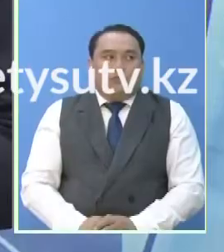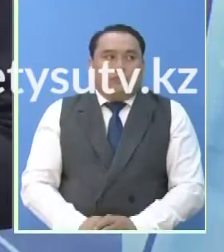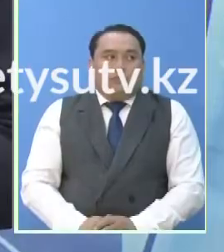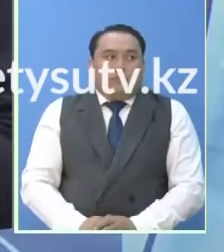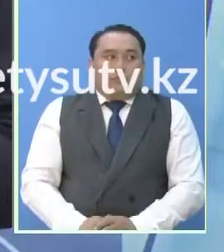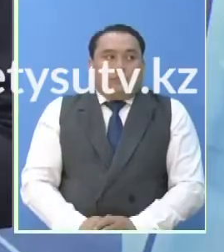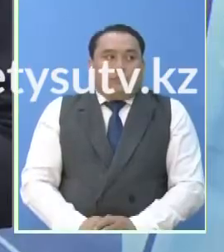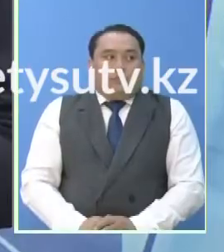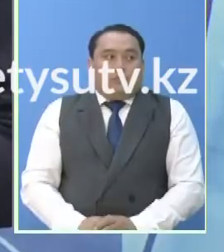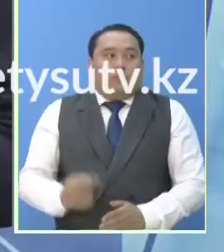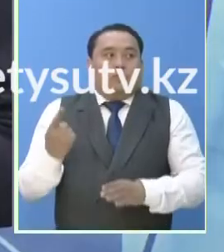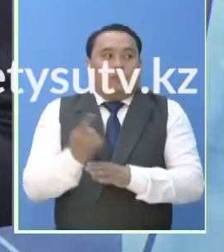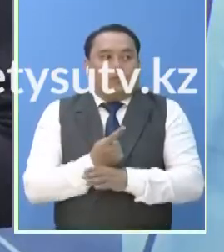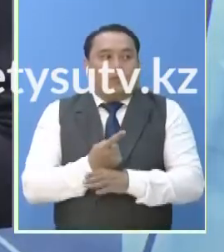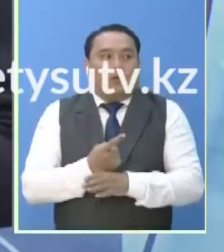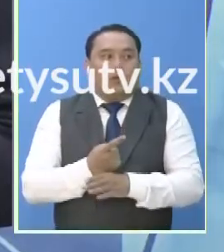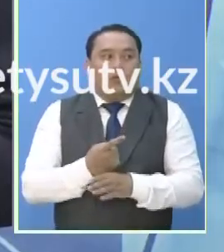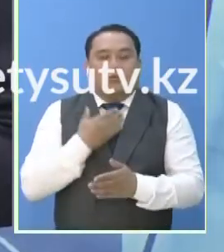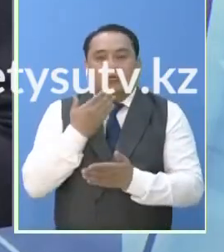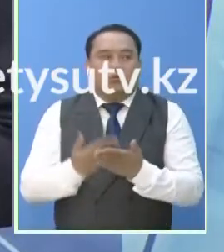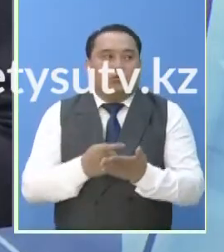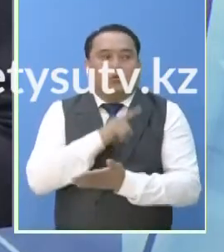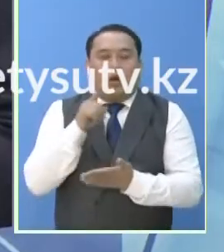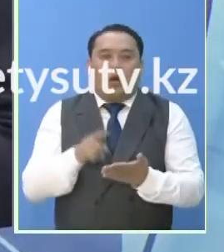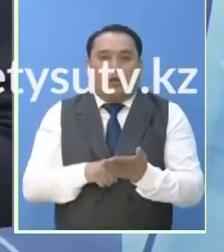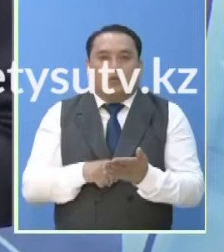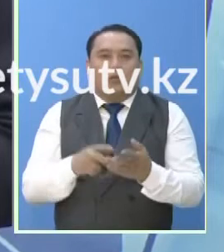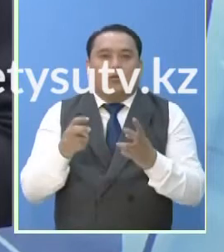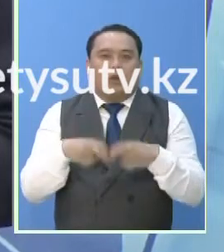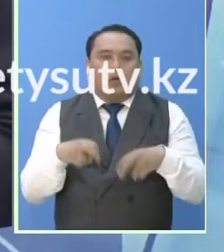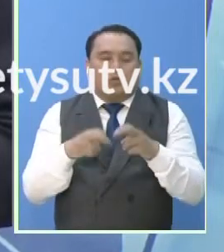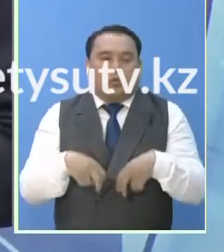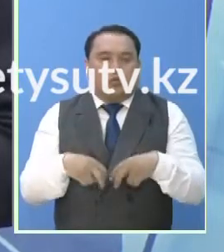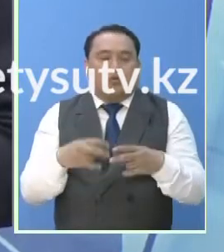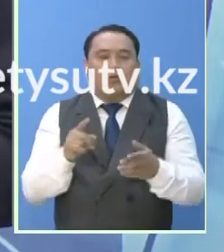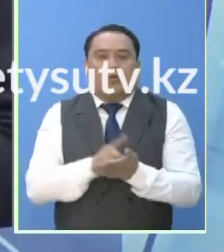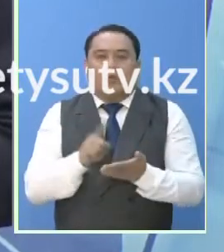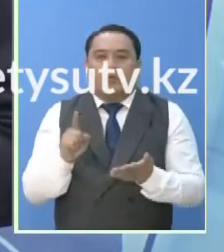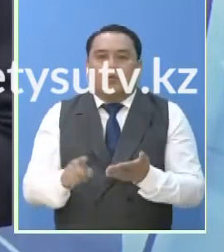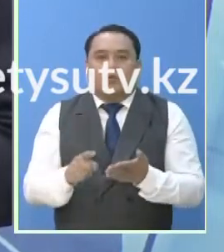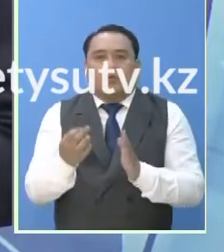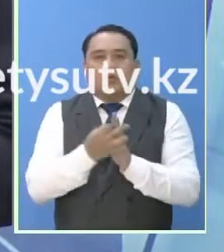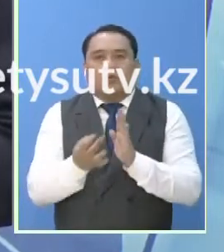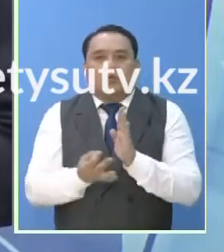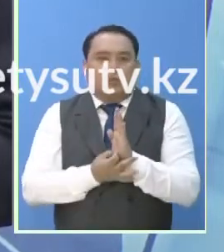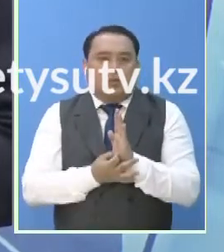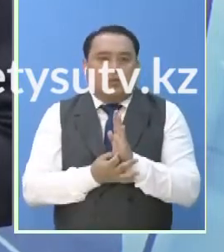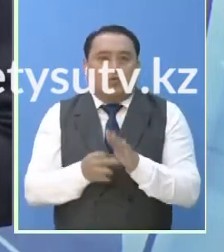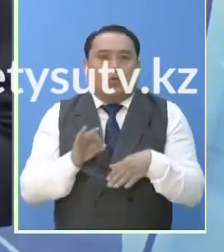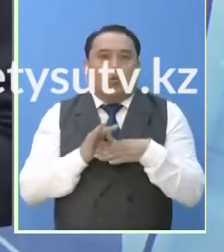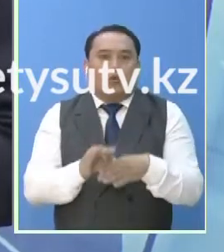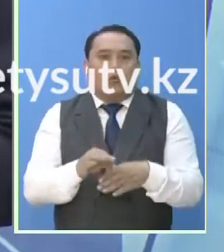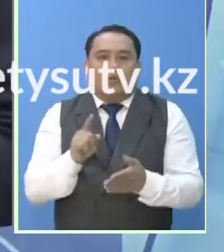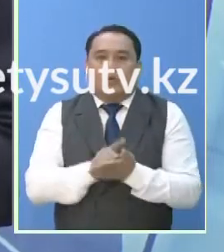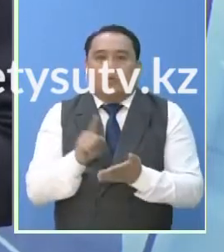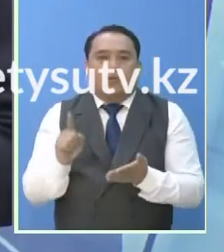ол біріншіден антитела тексеру қажет емес. Екіншіден ПЦР тест өту